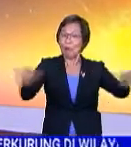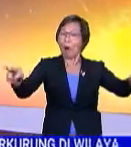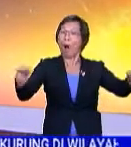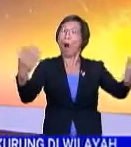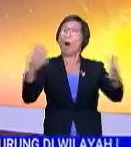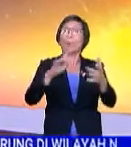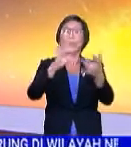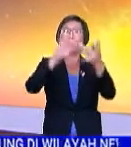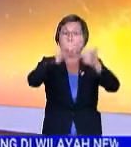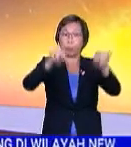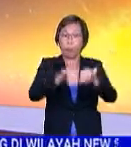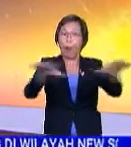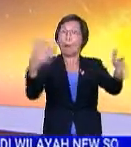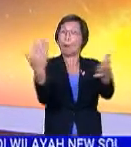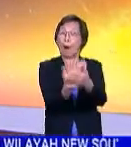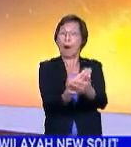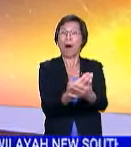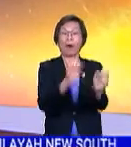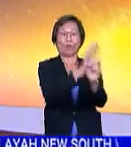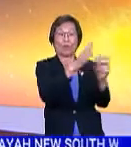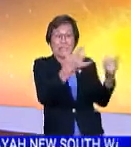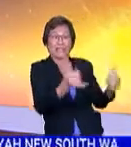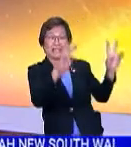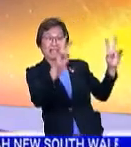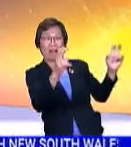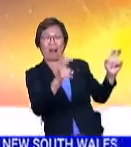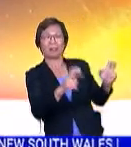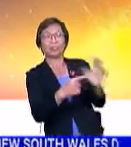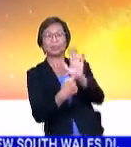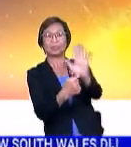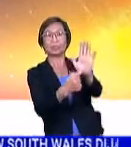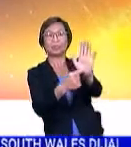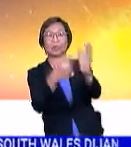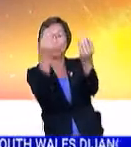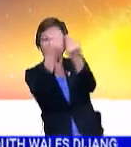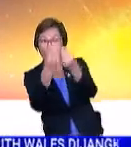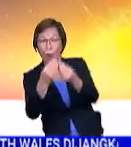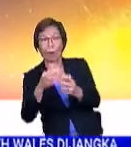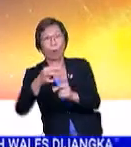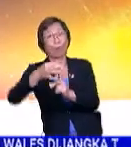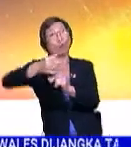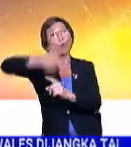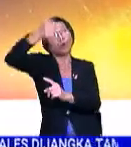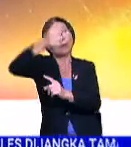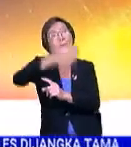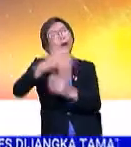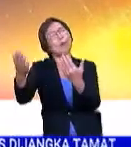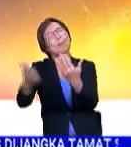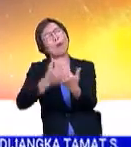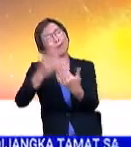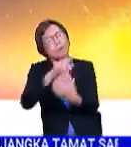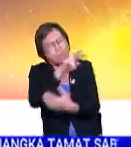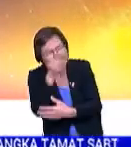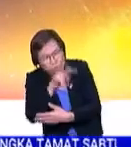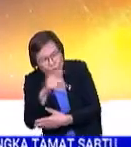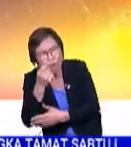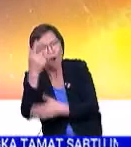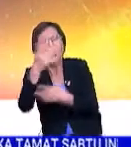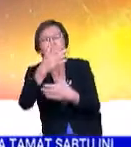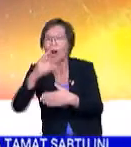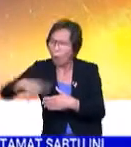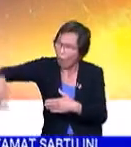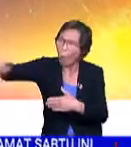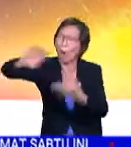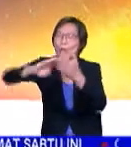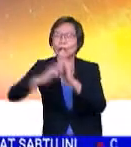baru iaitu COVID Now dengan memaparkan data utama yang lebih mudah difahami dan boleh diakses oleh masyarakat